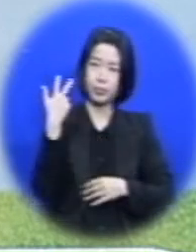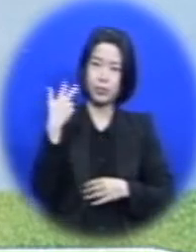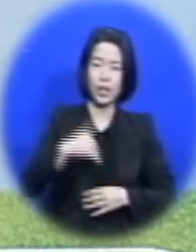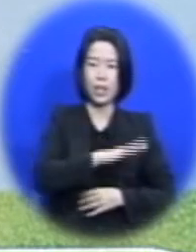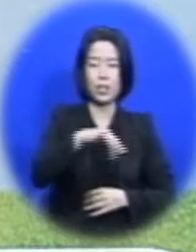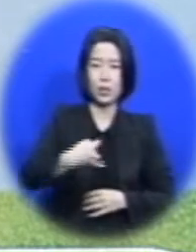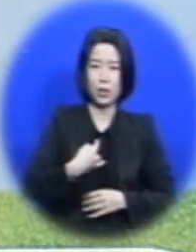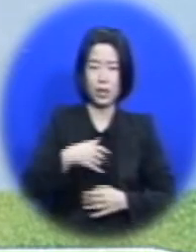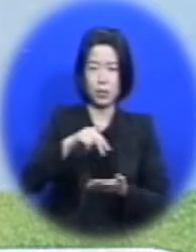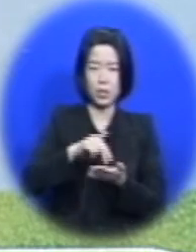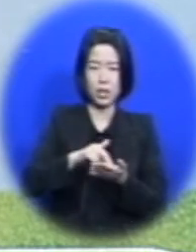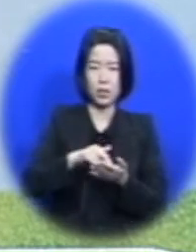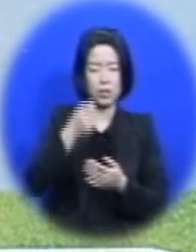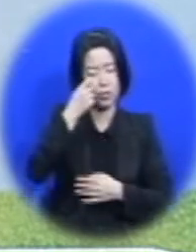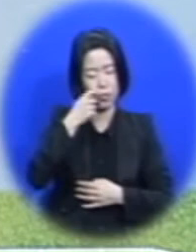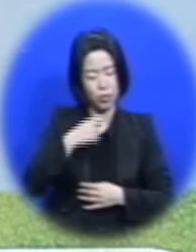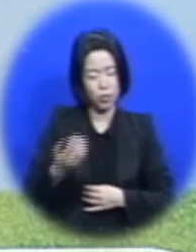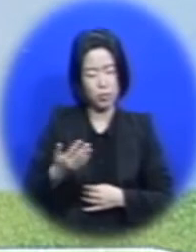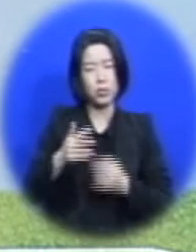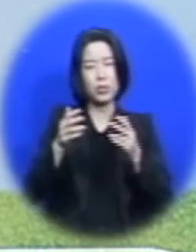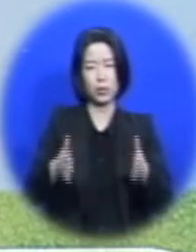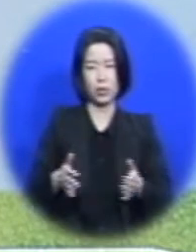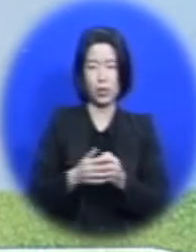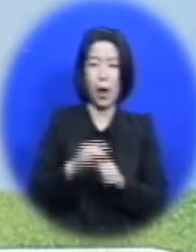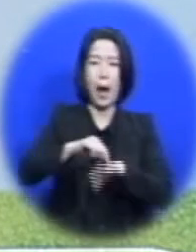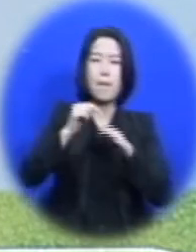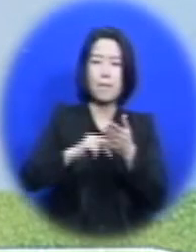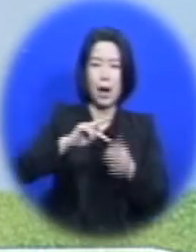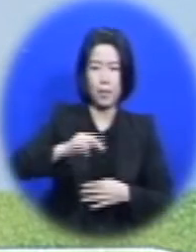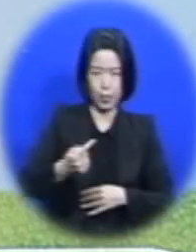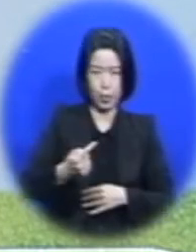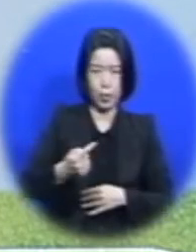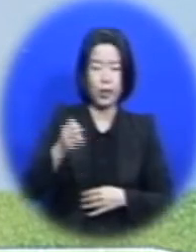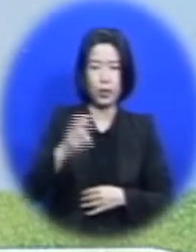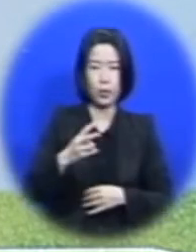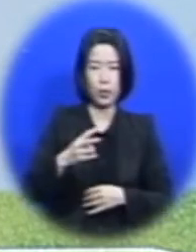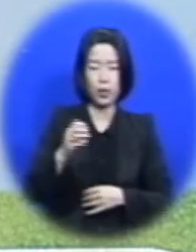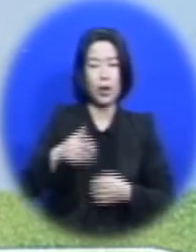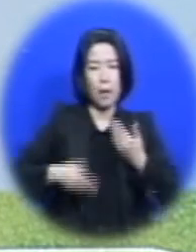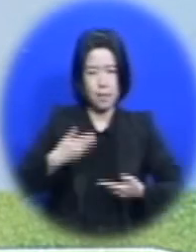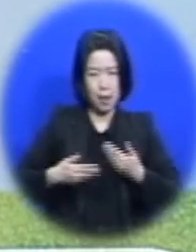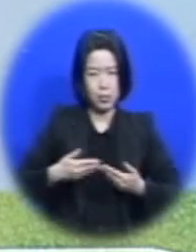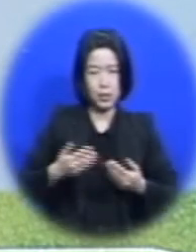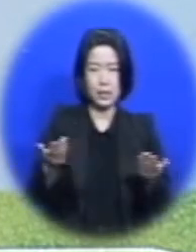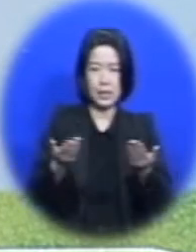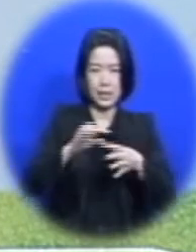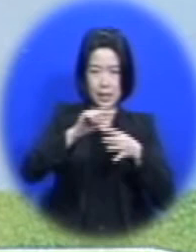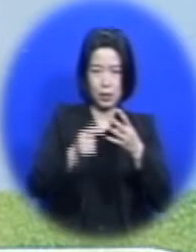저에게는 굉장히 슬픈 죽 아니었습니다 마음도 그렇고 또 좀 바쁜 일정도 겹쳐 있어서